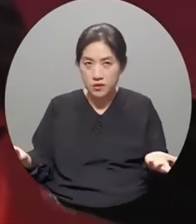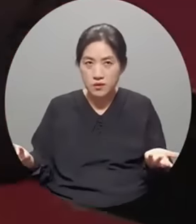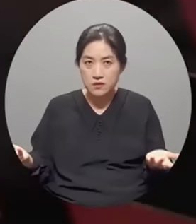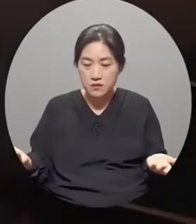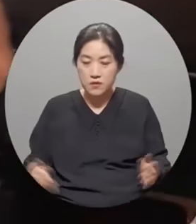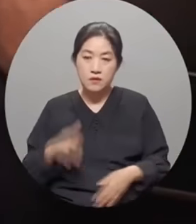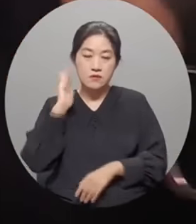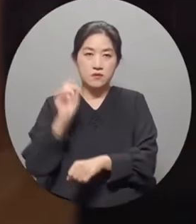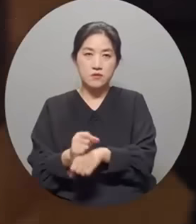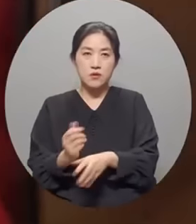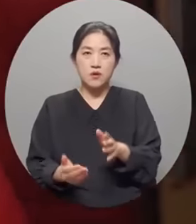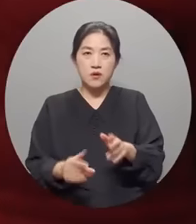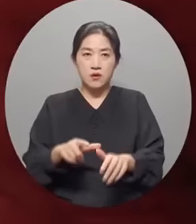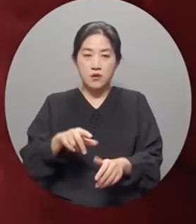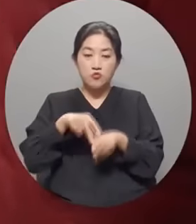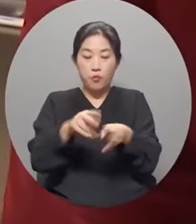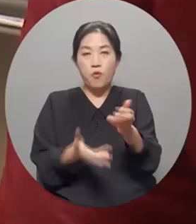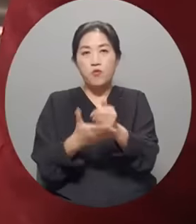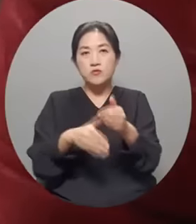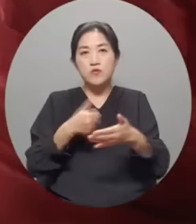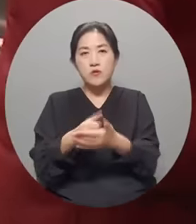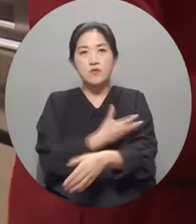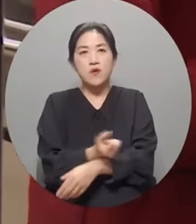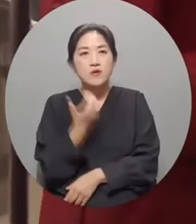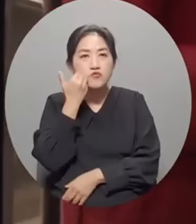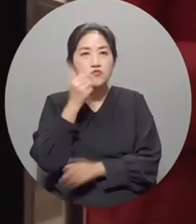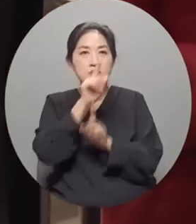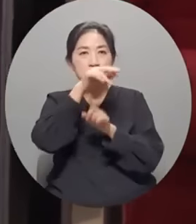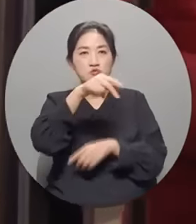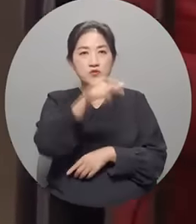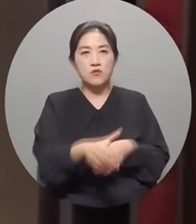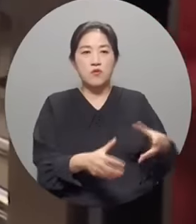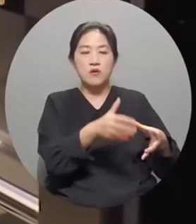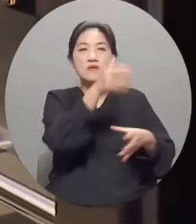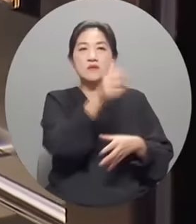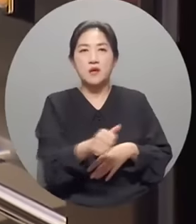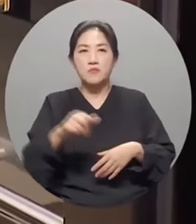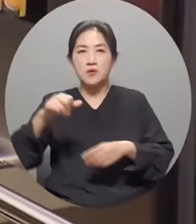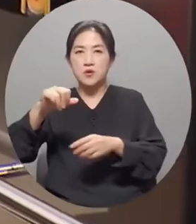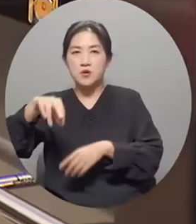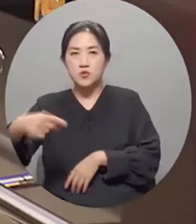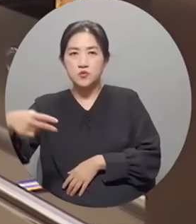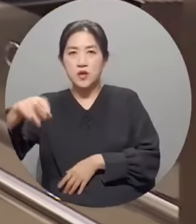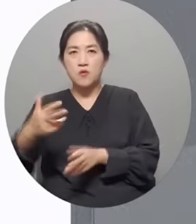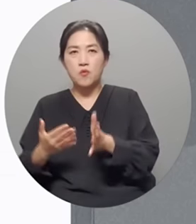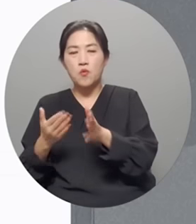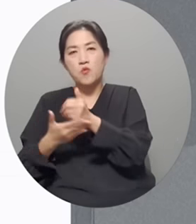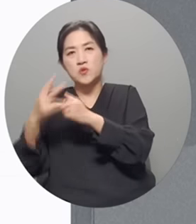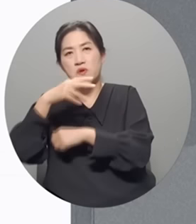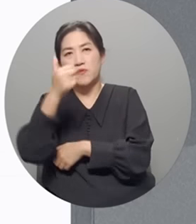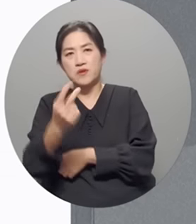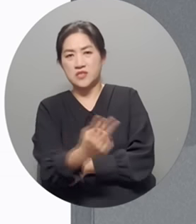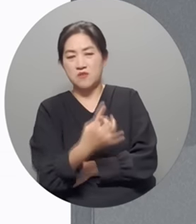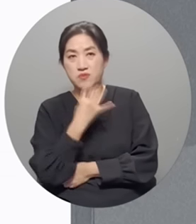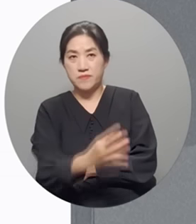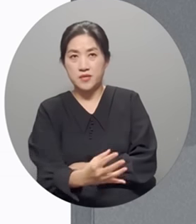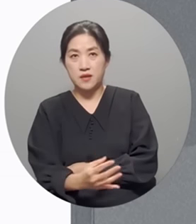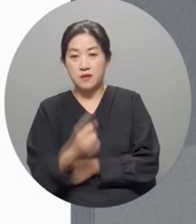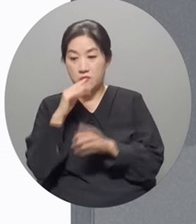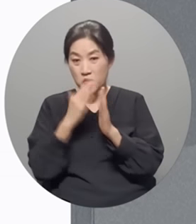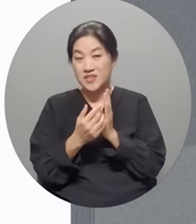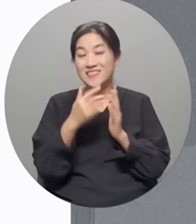당시 공천 결정권자는 이준석 대표, 윤상현 공천관리위원장이라고 덧붙였습니다. 당사자인 이준석